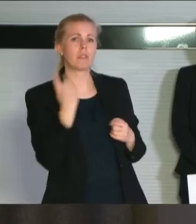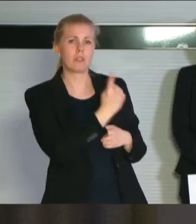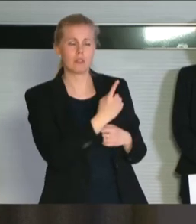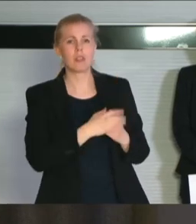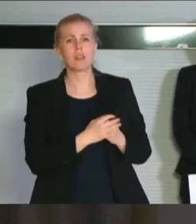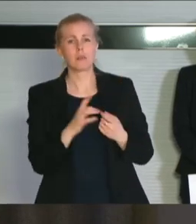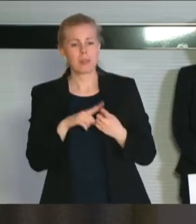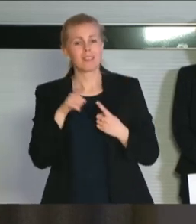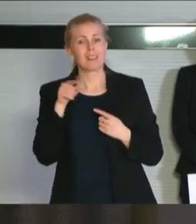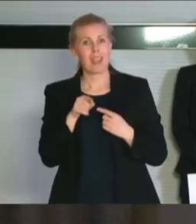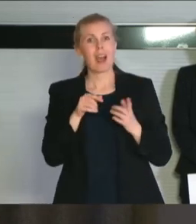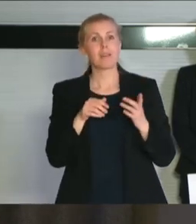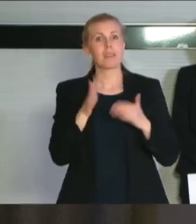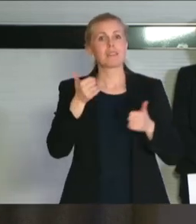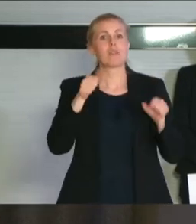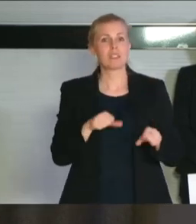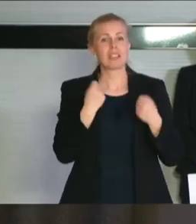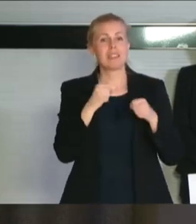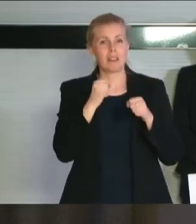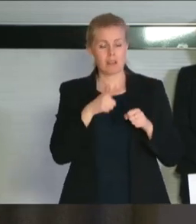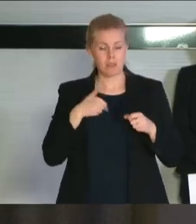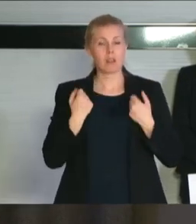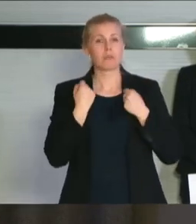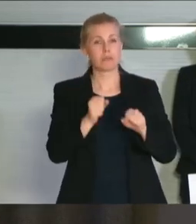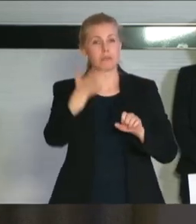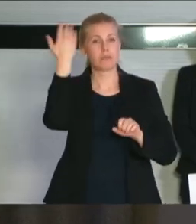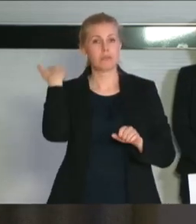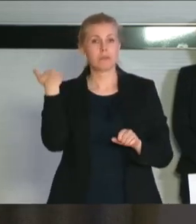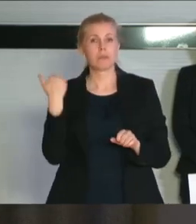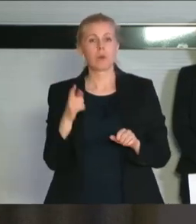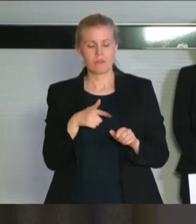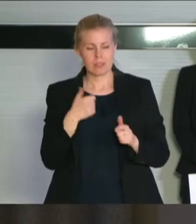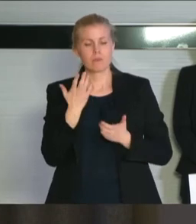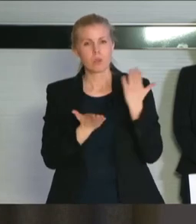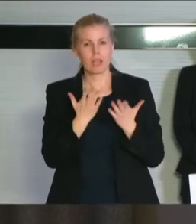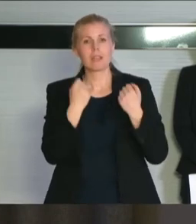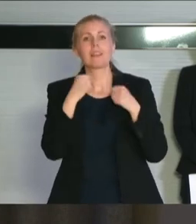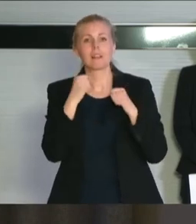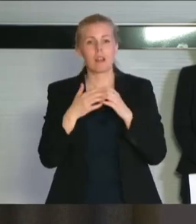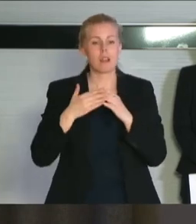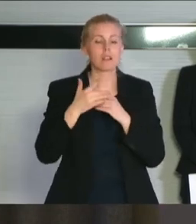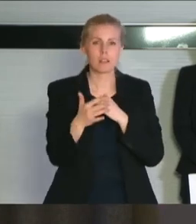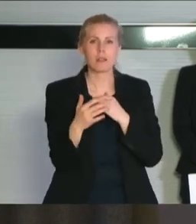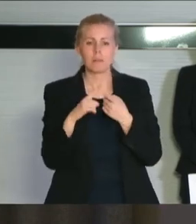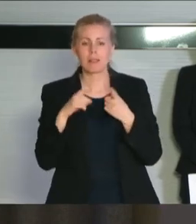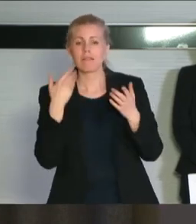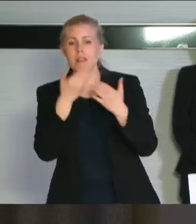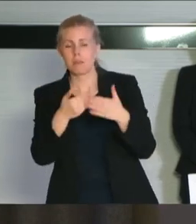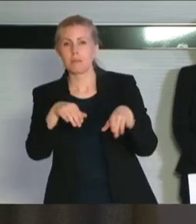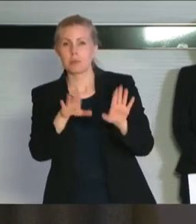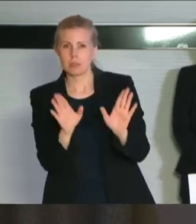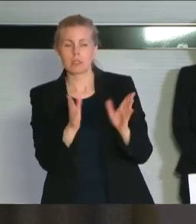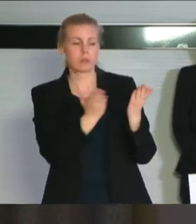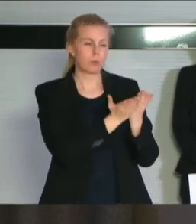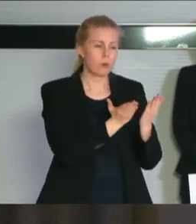vanskeligste tiltakene som vi har, og vi vil også vurdere dette tiltaket, men frem til påske så blir skolen og